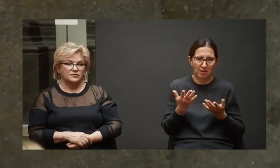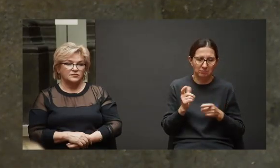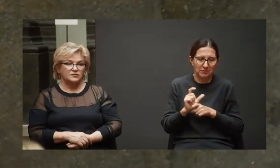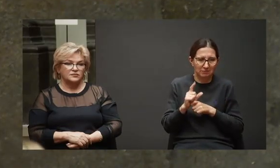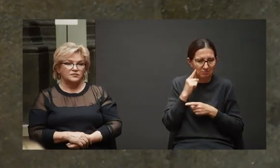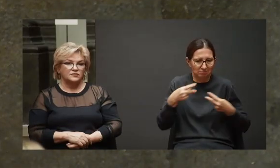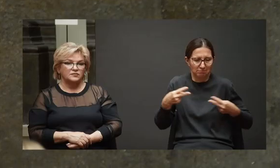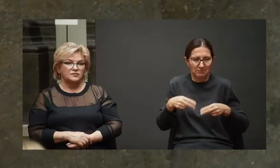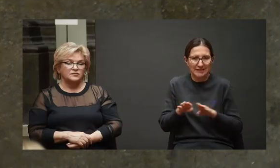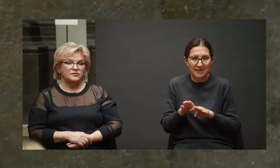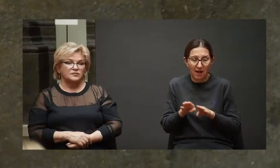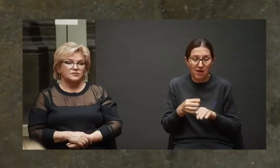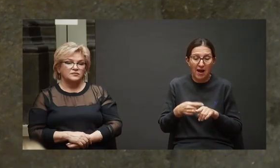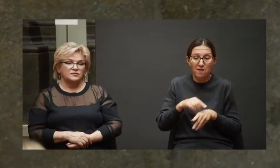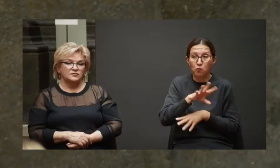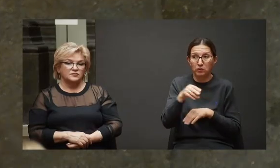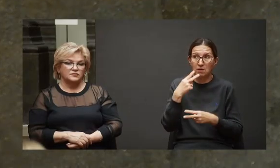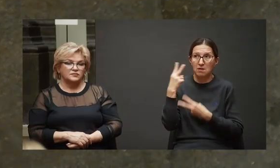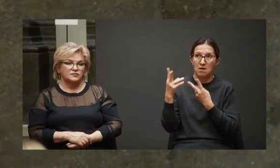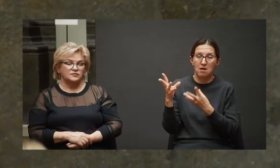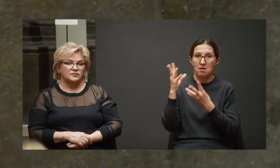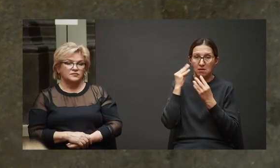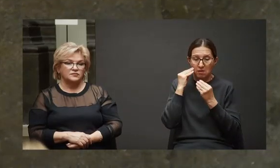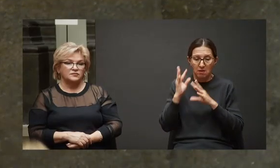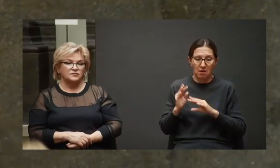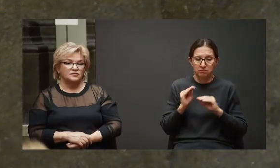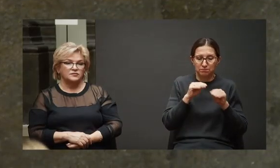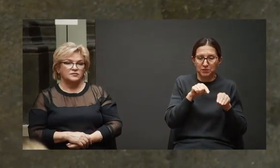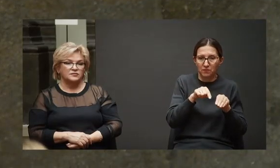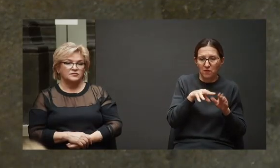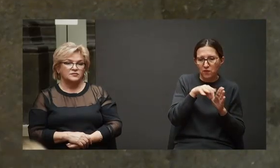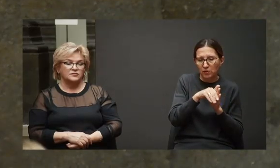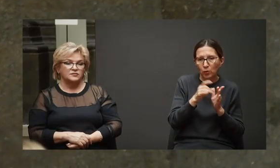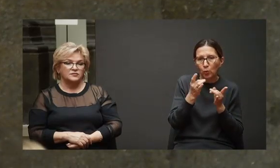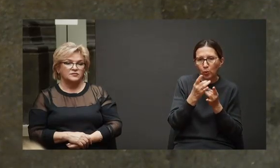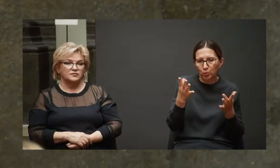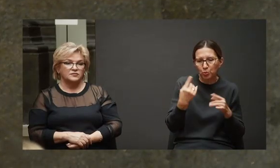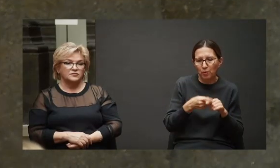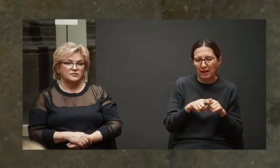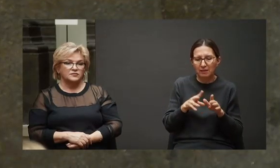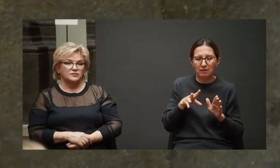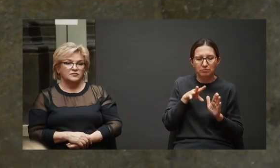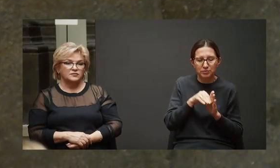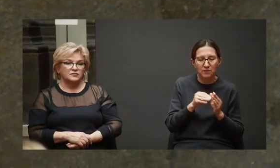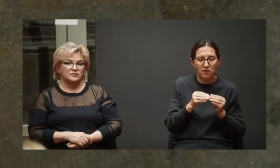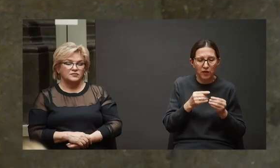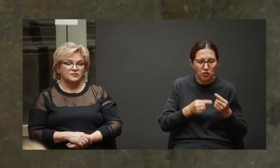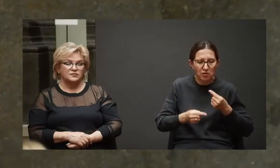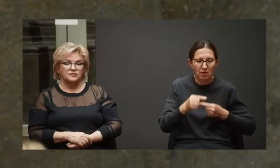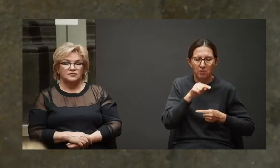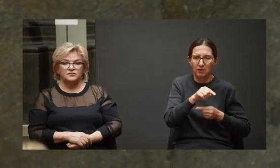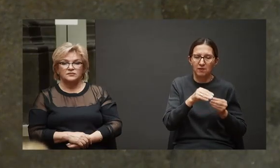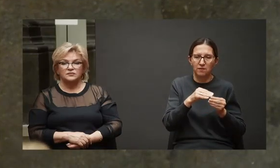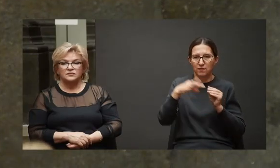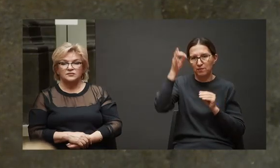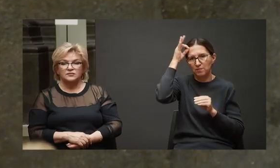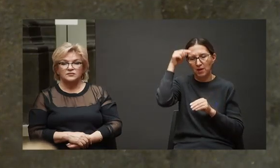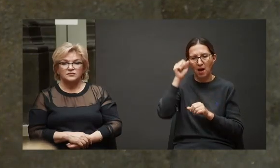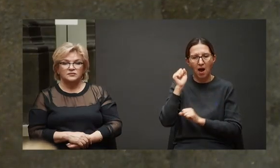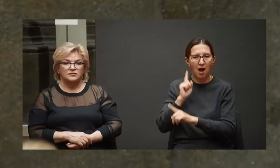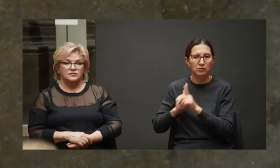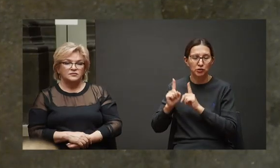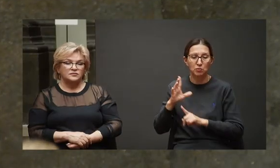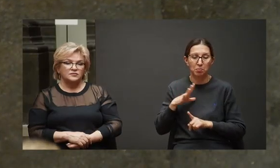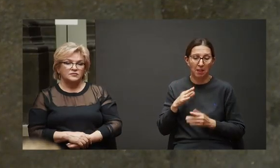И вот это, и этот приход, да, или это такое вечное возвращение к античности, это была вот